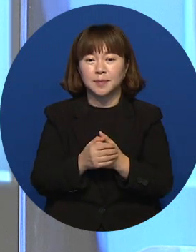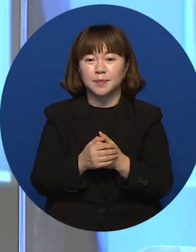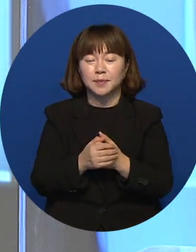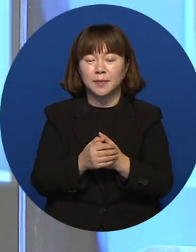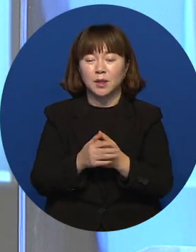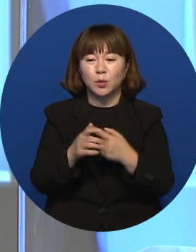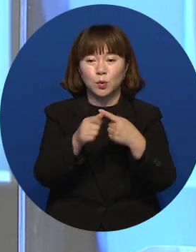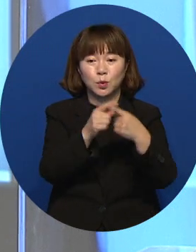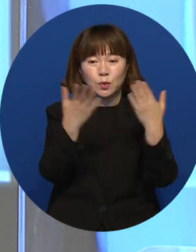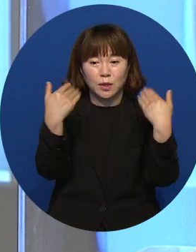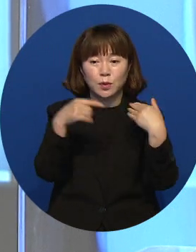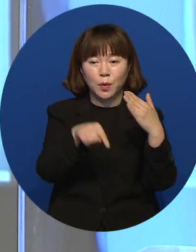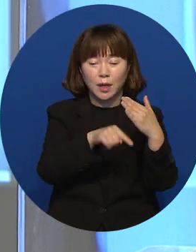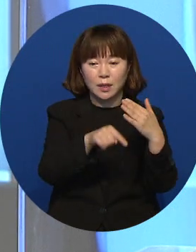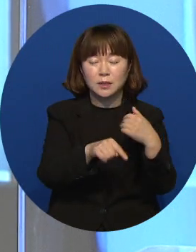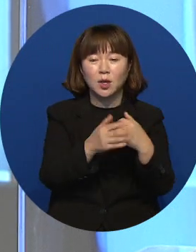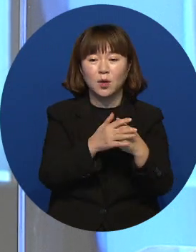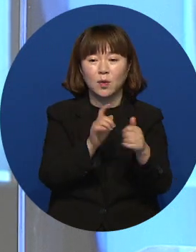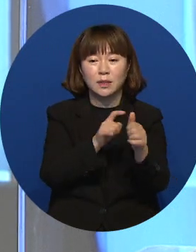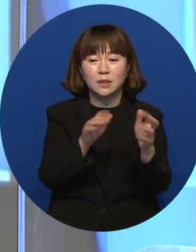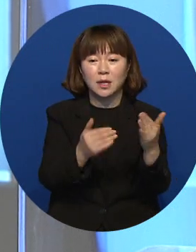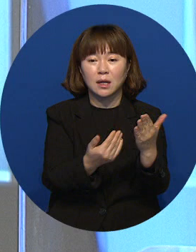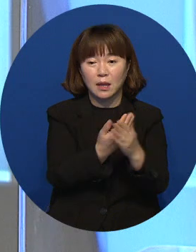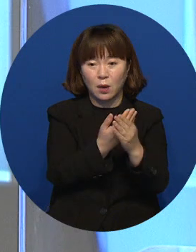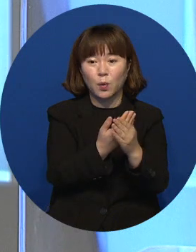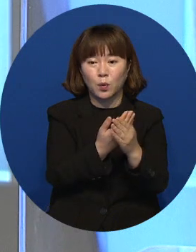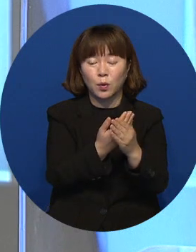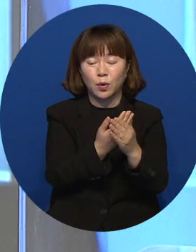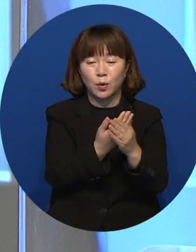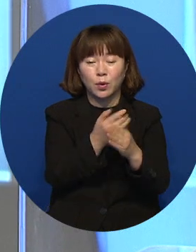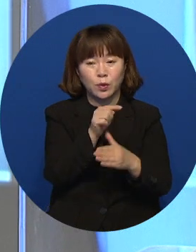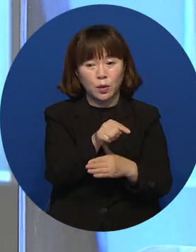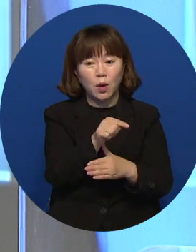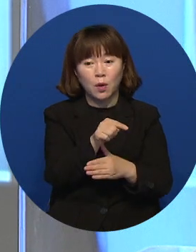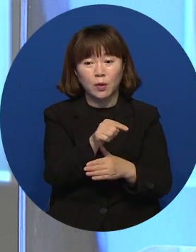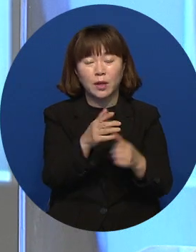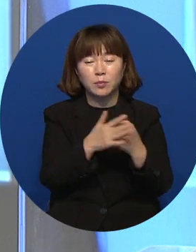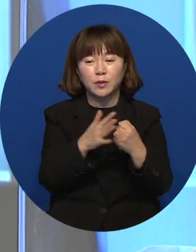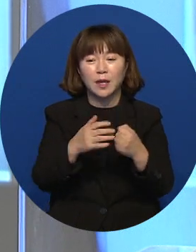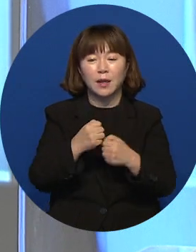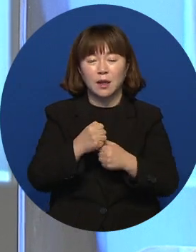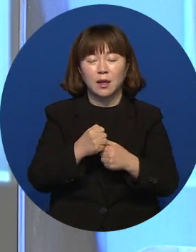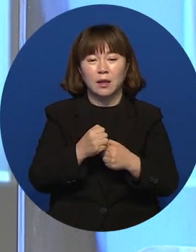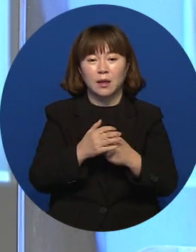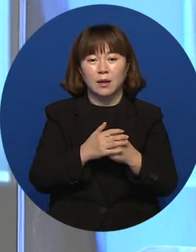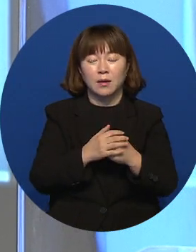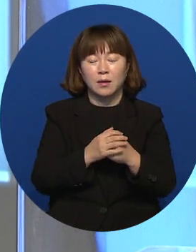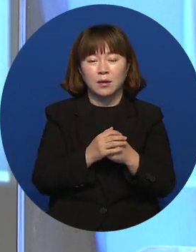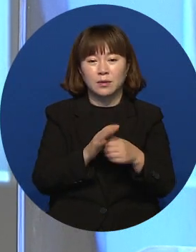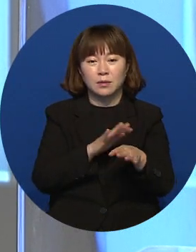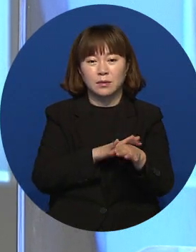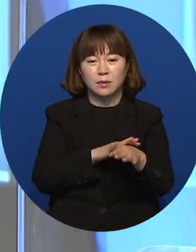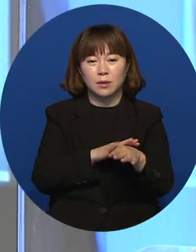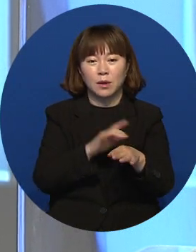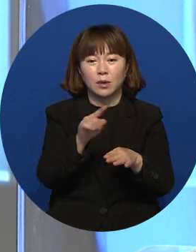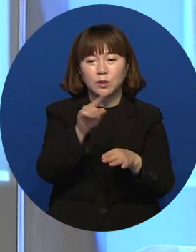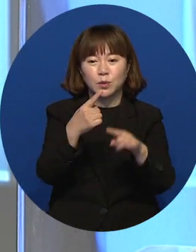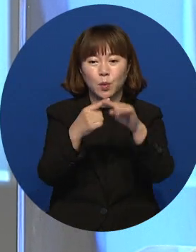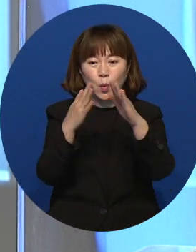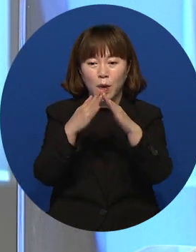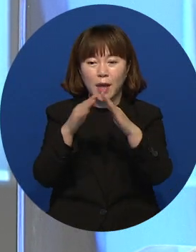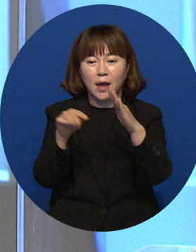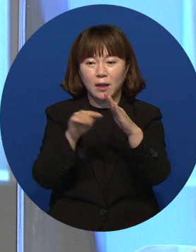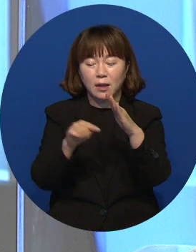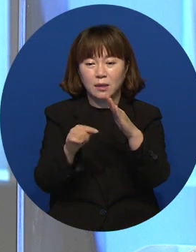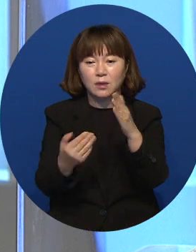초등학교에서 나오듯이 그 6 그 당국에서 굉장히 조심스럽게 하고 있습니다 지금도 모 교회에서 시작된 어렸던 집단